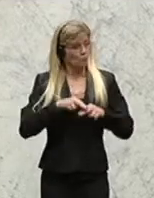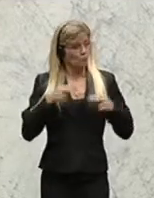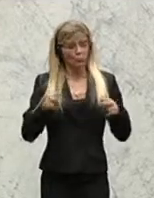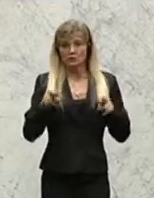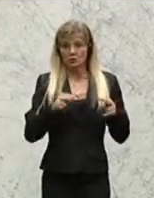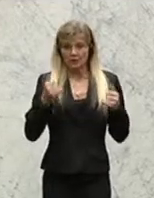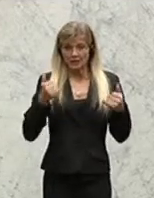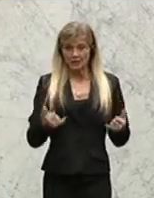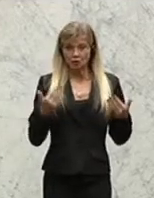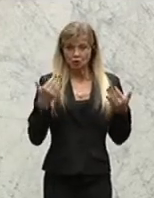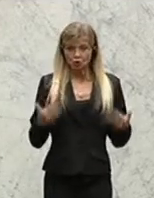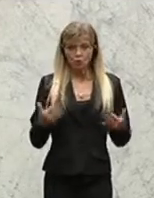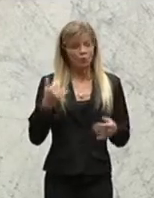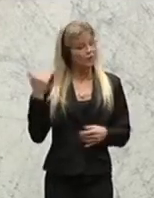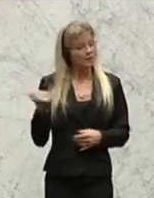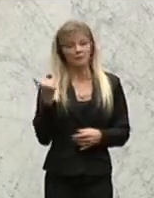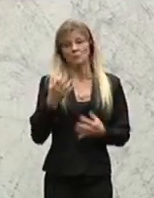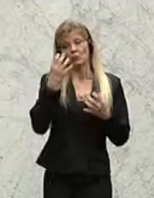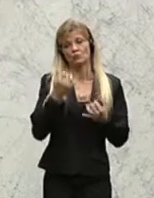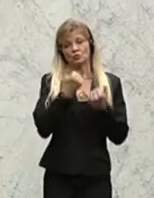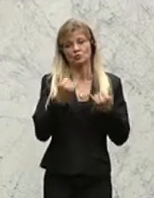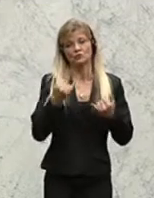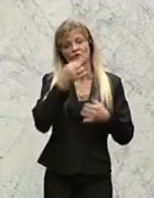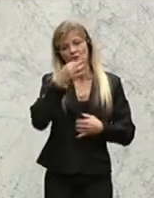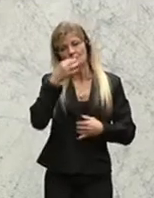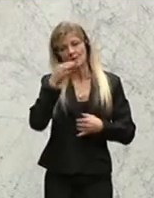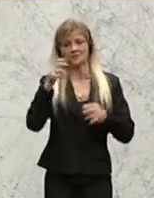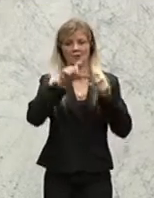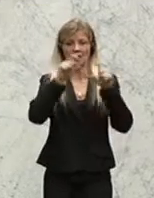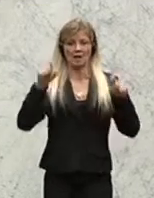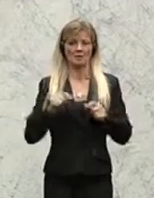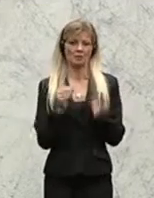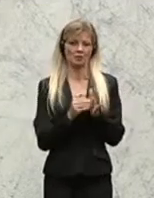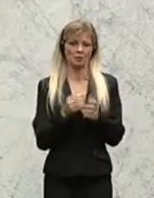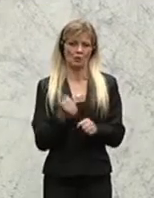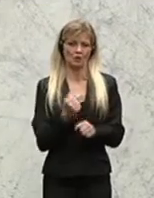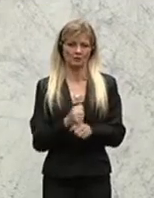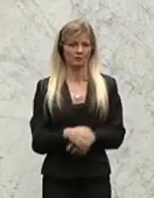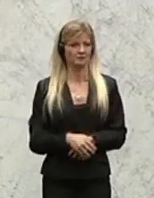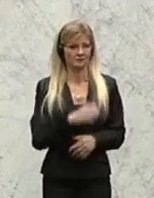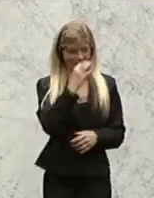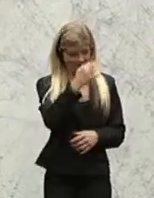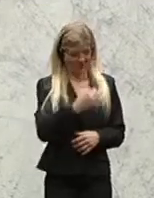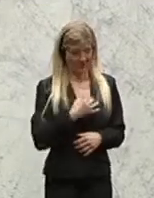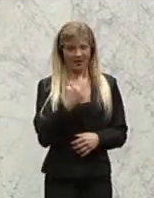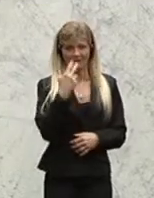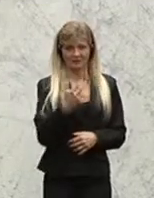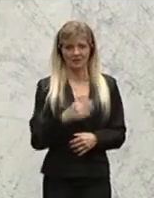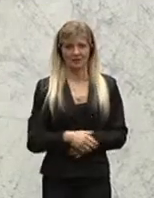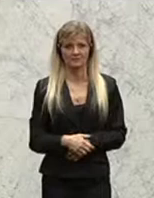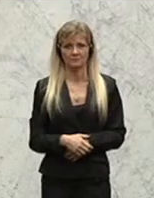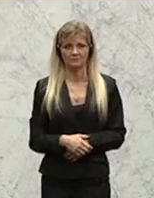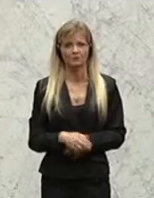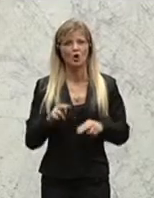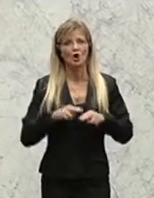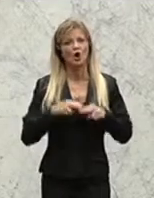verbesserten Rahmenbedingungen zu arbeiten. Zur Frage 3. Die Bundesregierung verfolgt zur